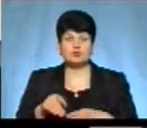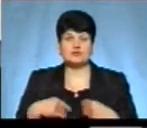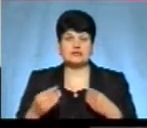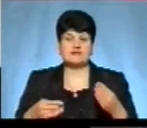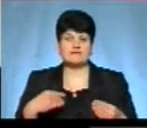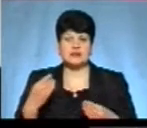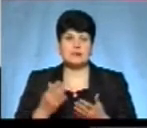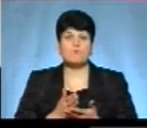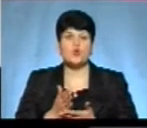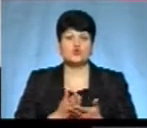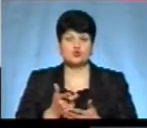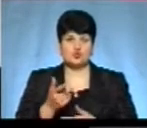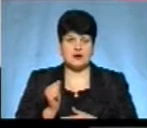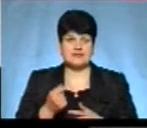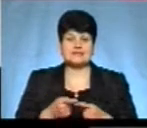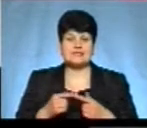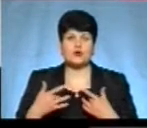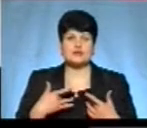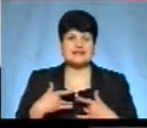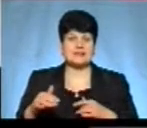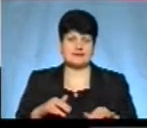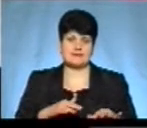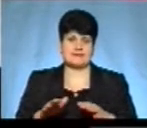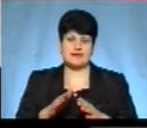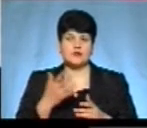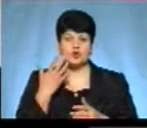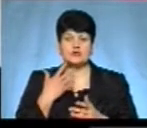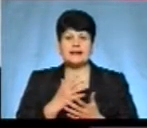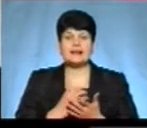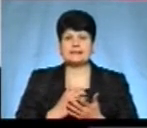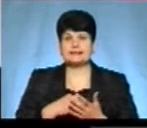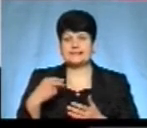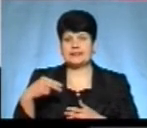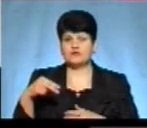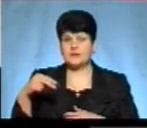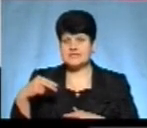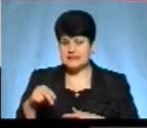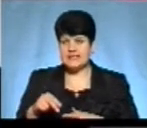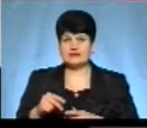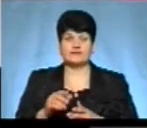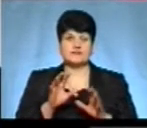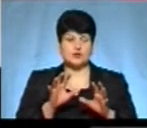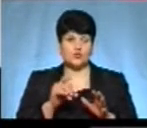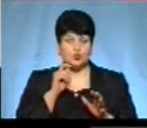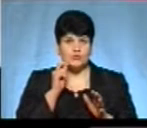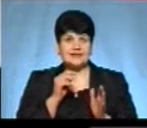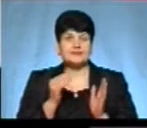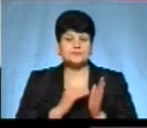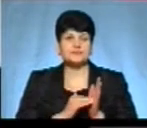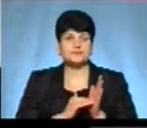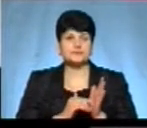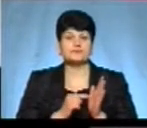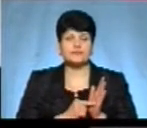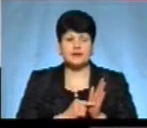даному випадку послуга. Так? Тобто це концертна діяльність. Коли кандидат президенти, на жаль, знову ж таки, в законі України про вибори президента говориться про те,